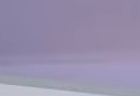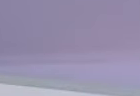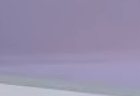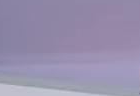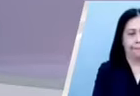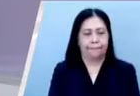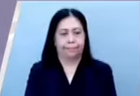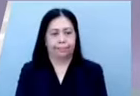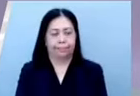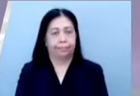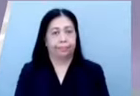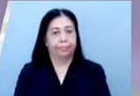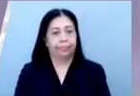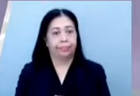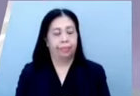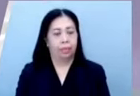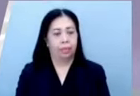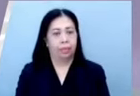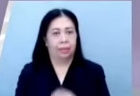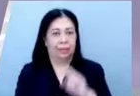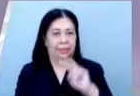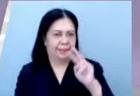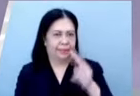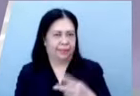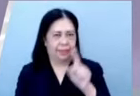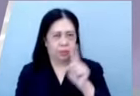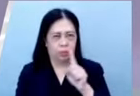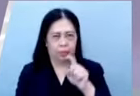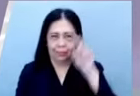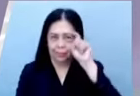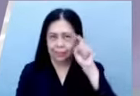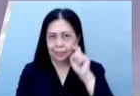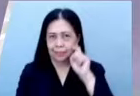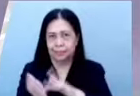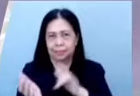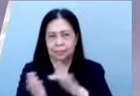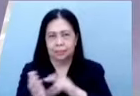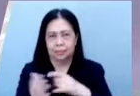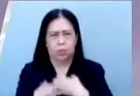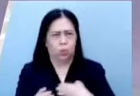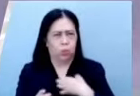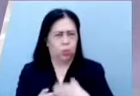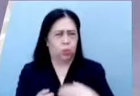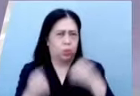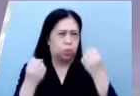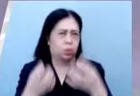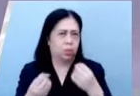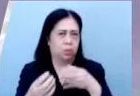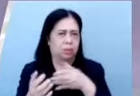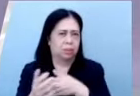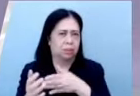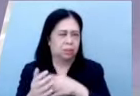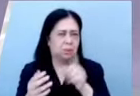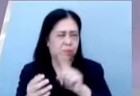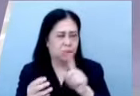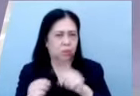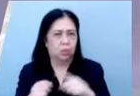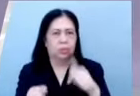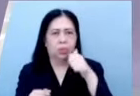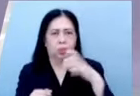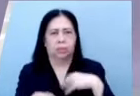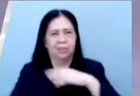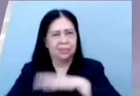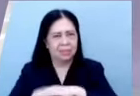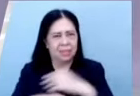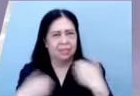Ikalawa na ang sextortion sa pinaka-inireklamo sa Women's Helpline ng pulisya. Kabilang sa natulungan biktimang ninakawan